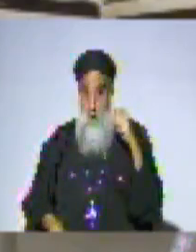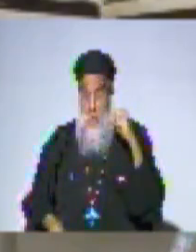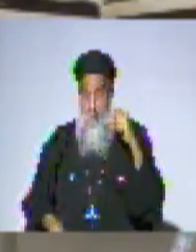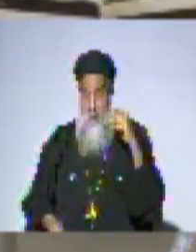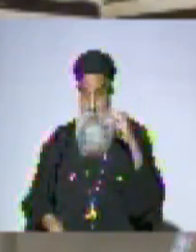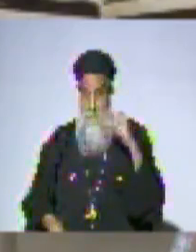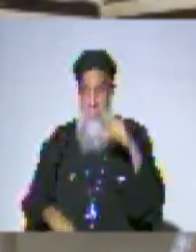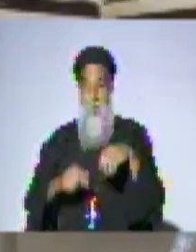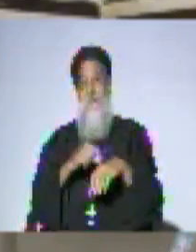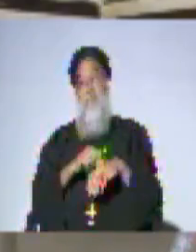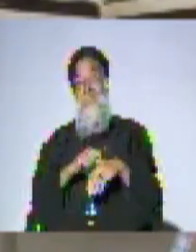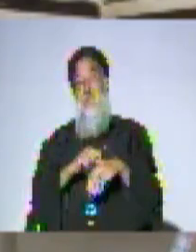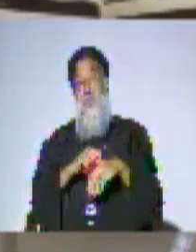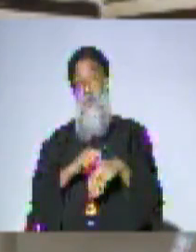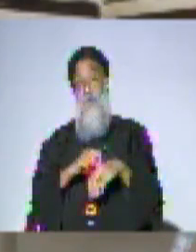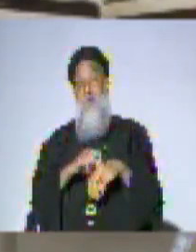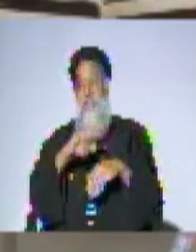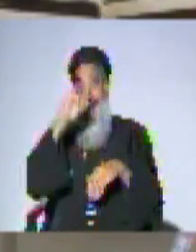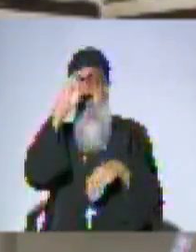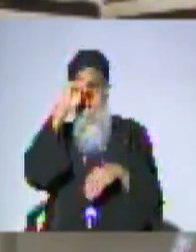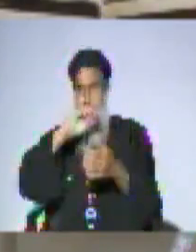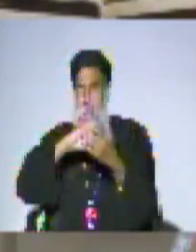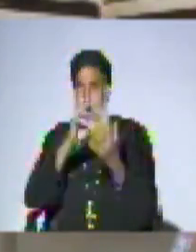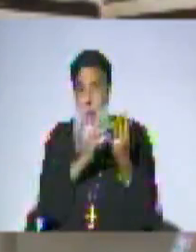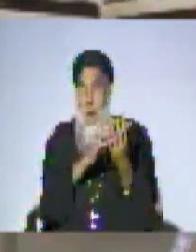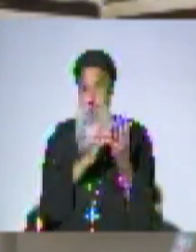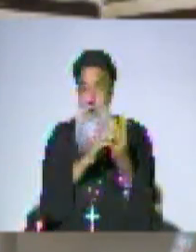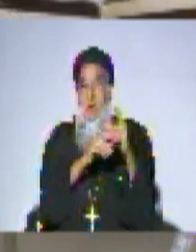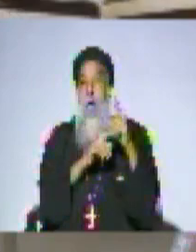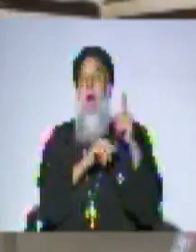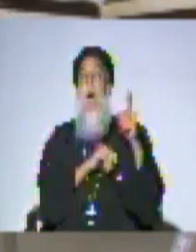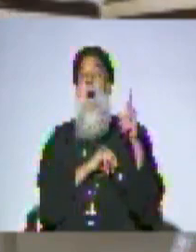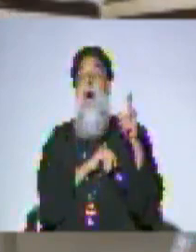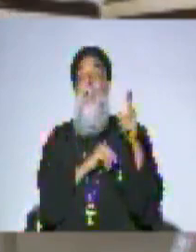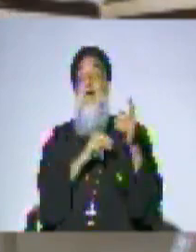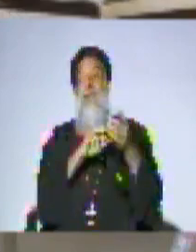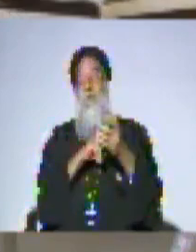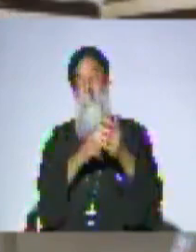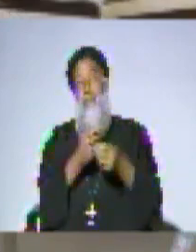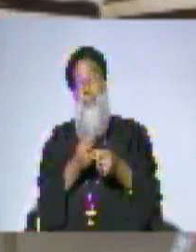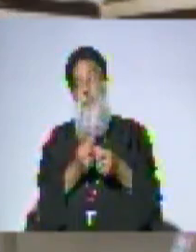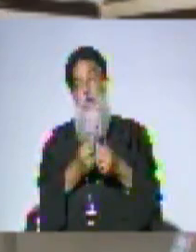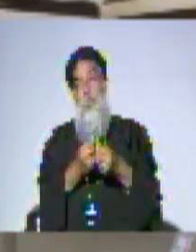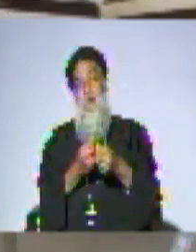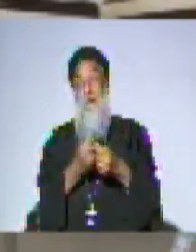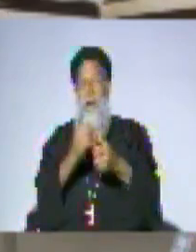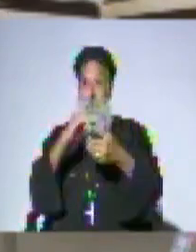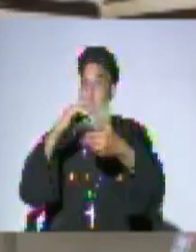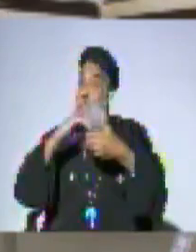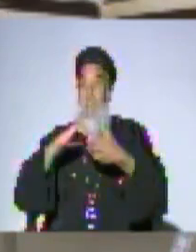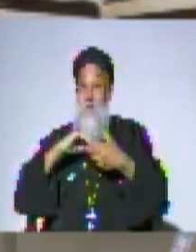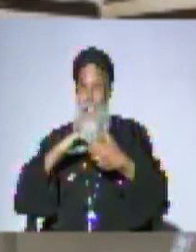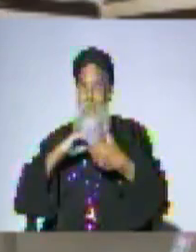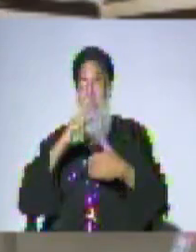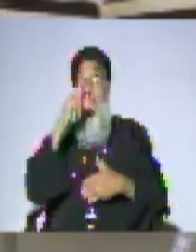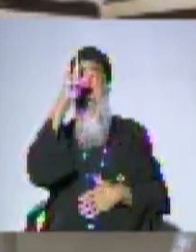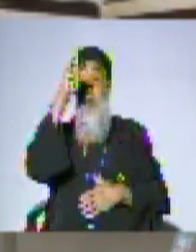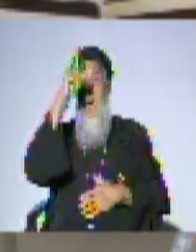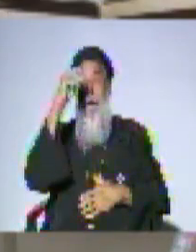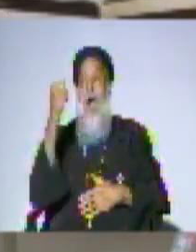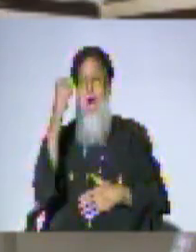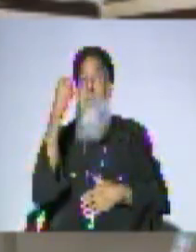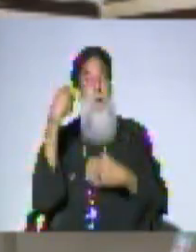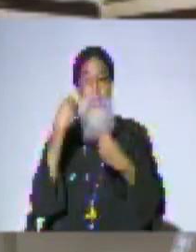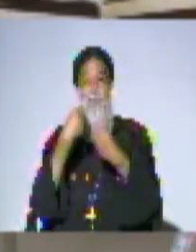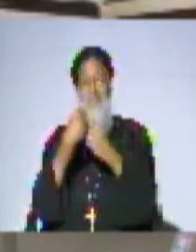من تراب، لكن إحنا بعمل الله في حياتنا نبقى أقوى من الشيطان.